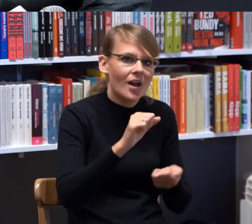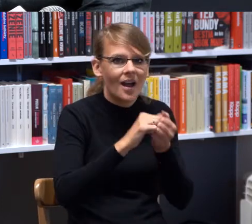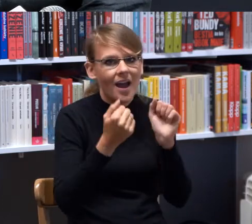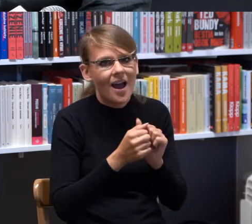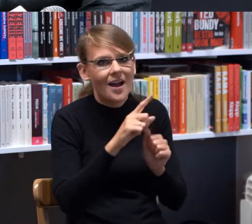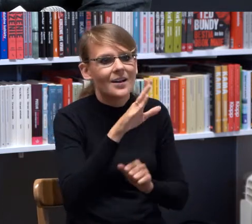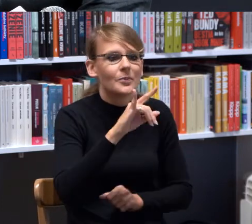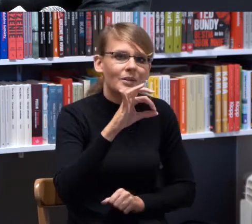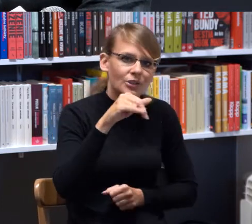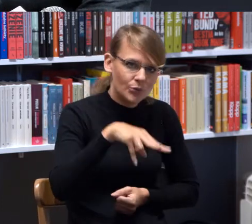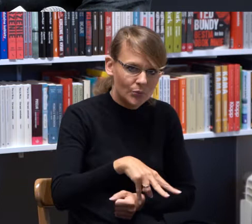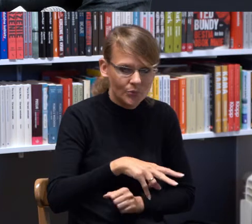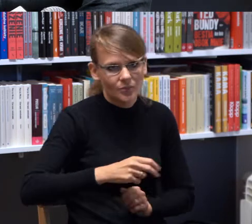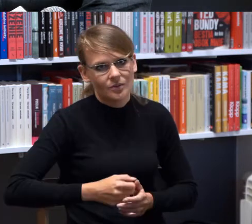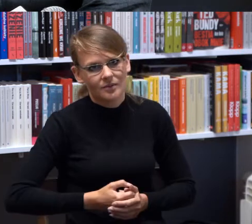tam Zbysiu.